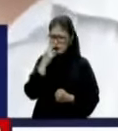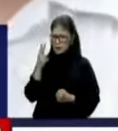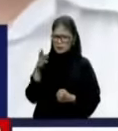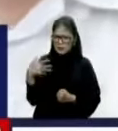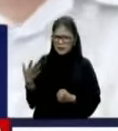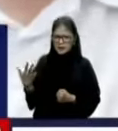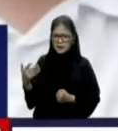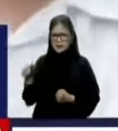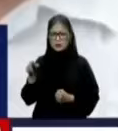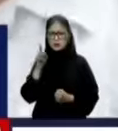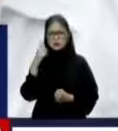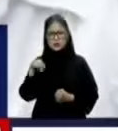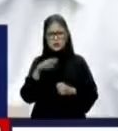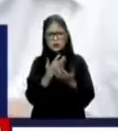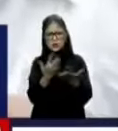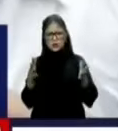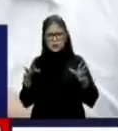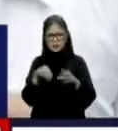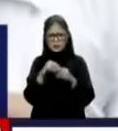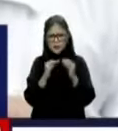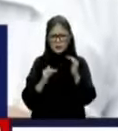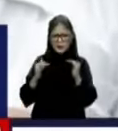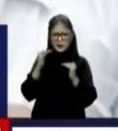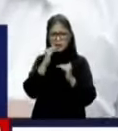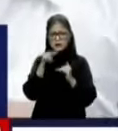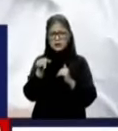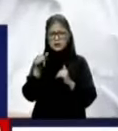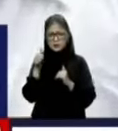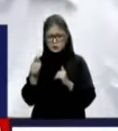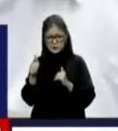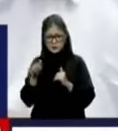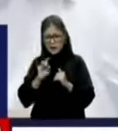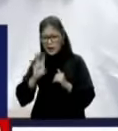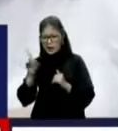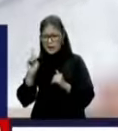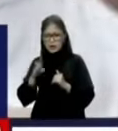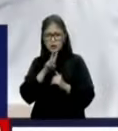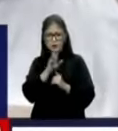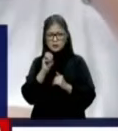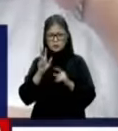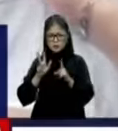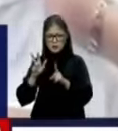blusukan? Saya lihat partisipasi masyarakat tinggi ya kali ini ya. Lain kalau 2019 saya